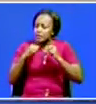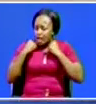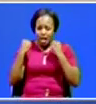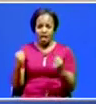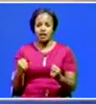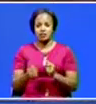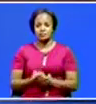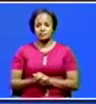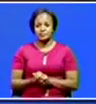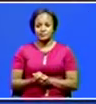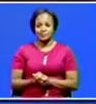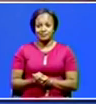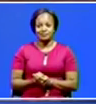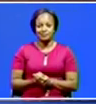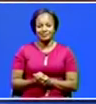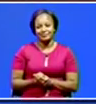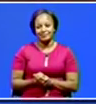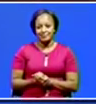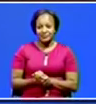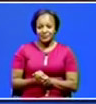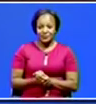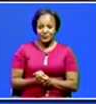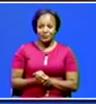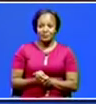sana, lakini vile vile